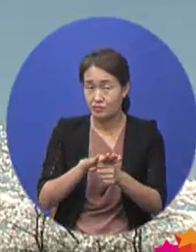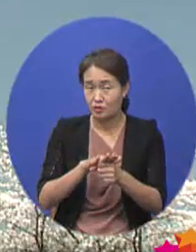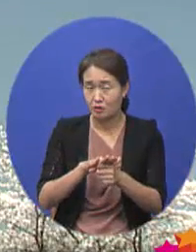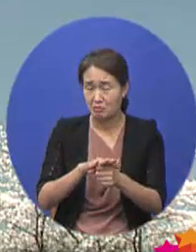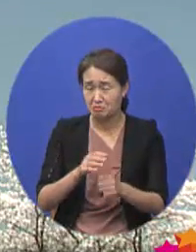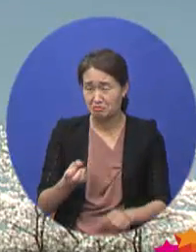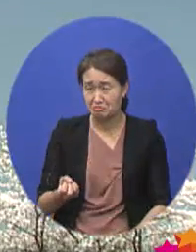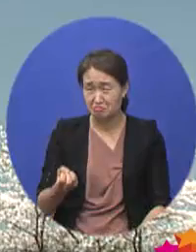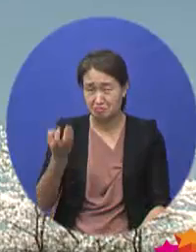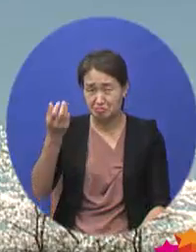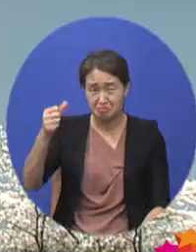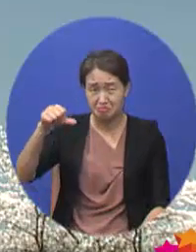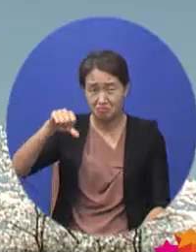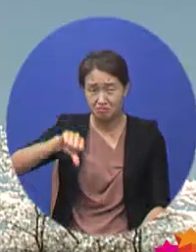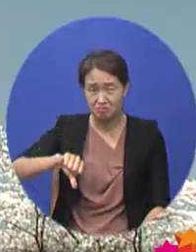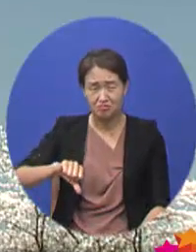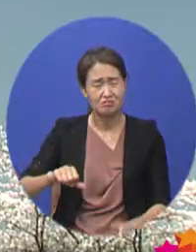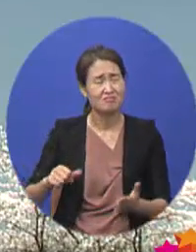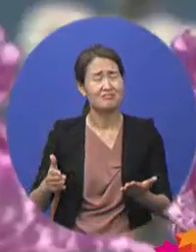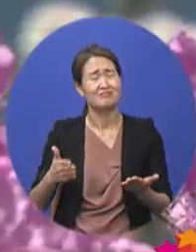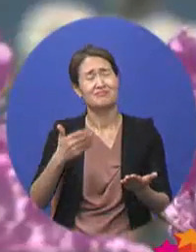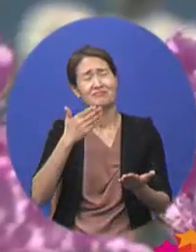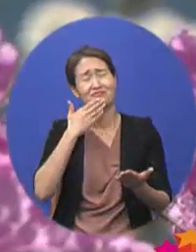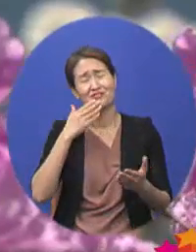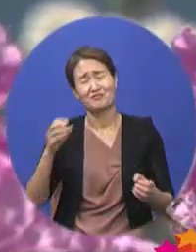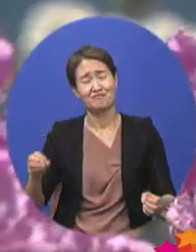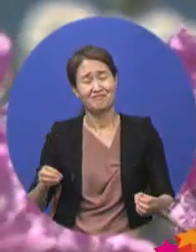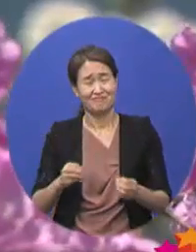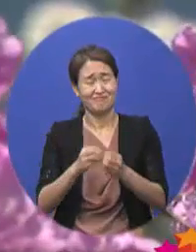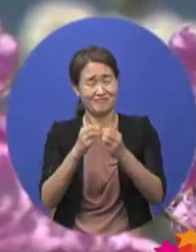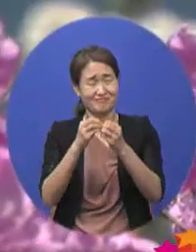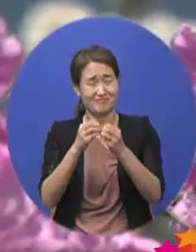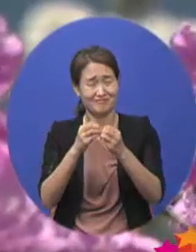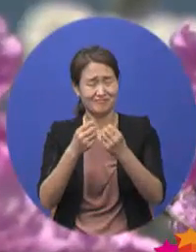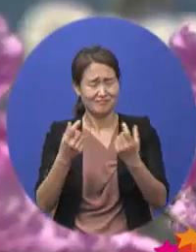알지만 사랑은 승패가 없는